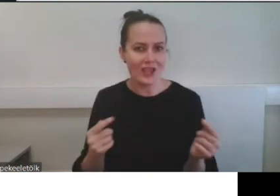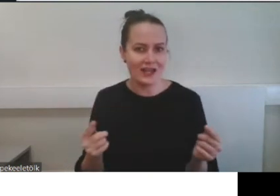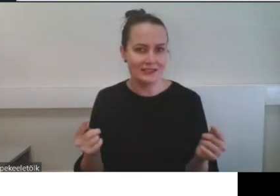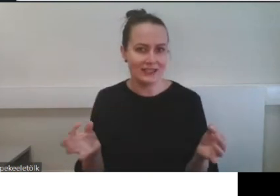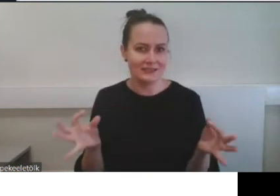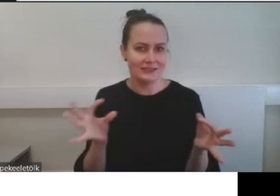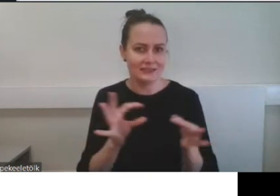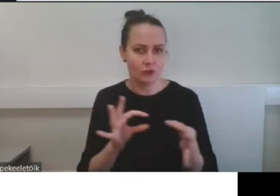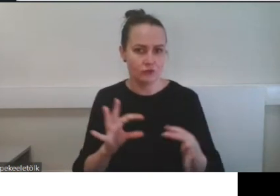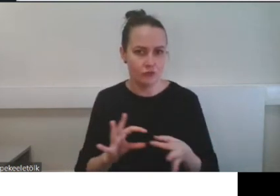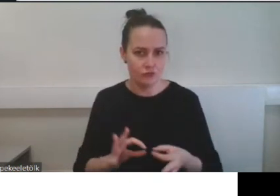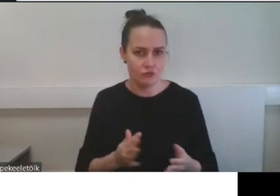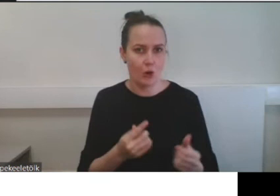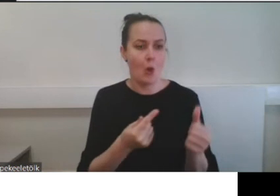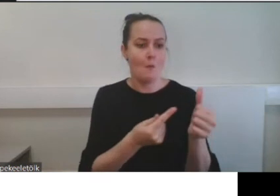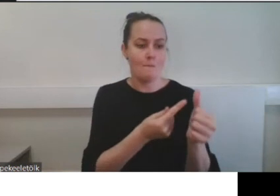nädalas.